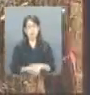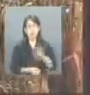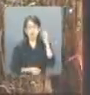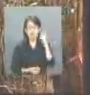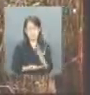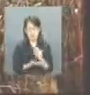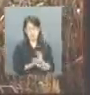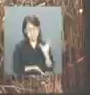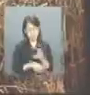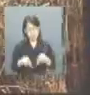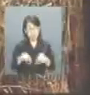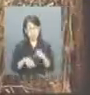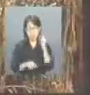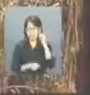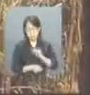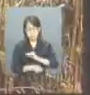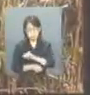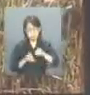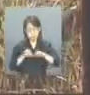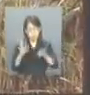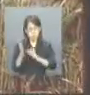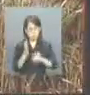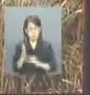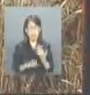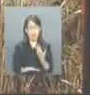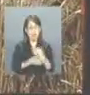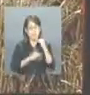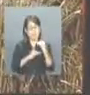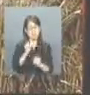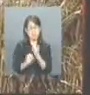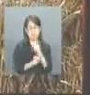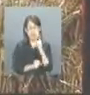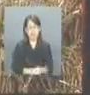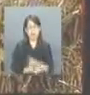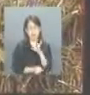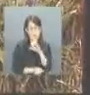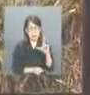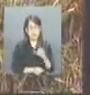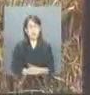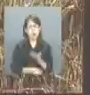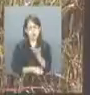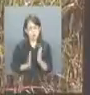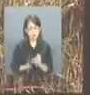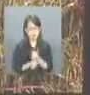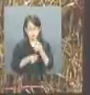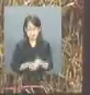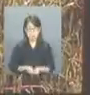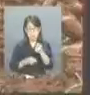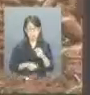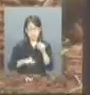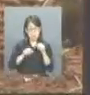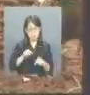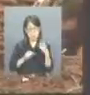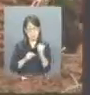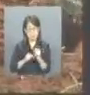การไม่เกินปีละ100ล้านบาทและมีเป้าหมายให้เกษตรกรเข้าร่วมร้อยละ10ของเกษตรกรทั้งหมดและจะเพิ่มขึ้